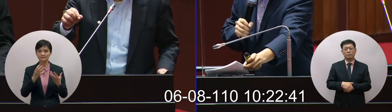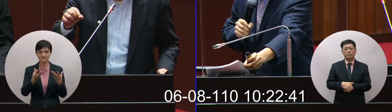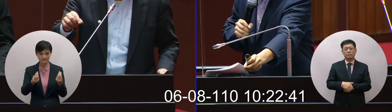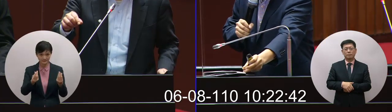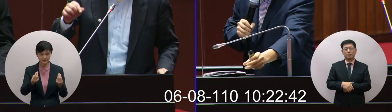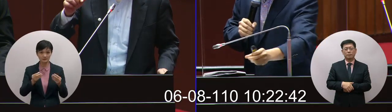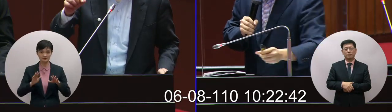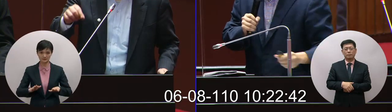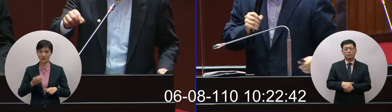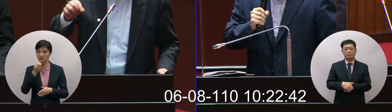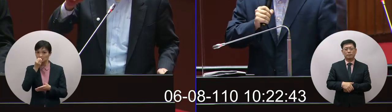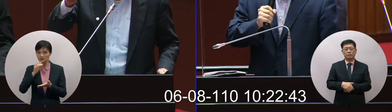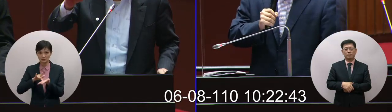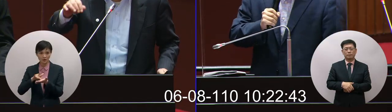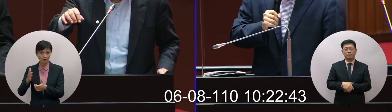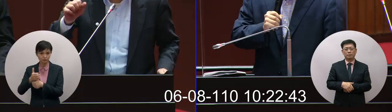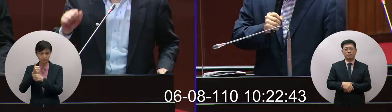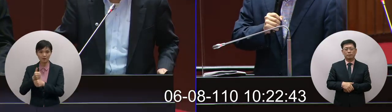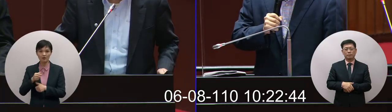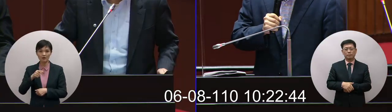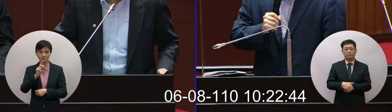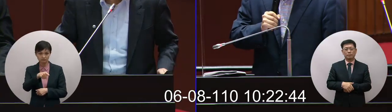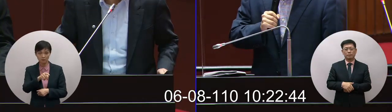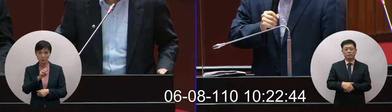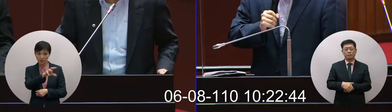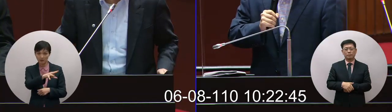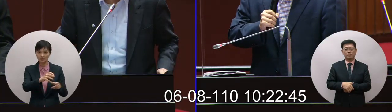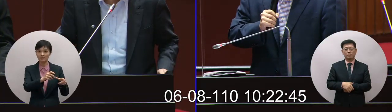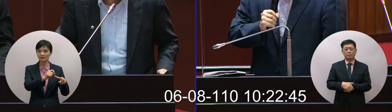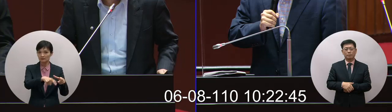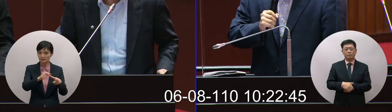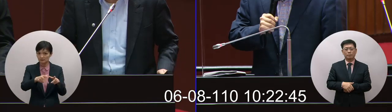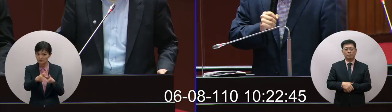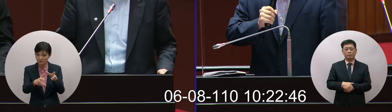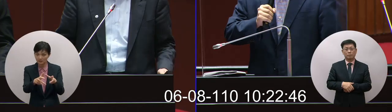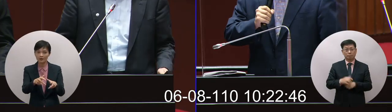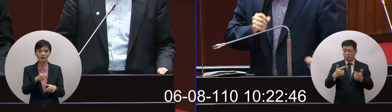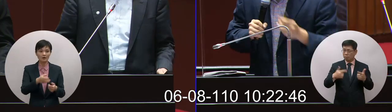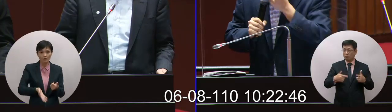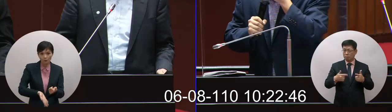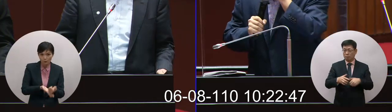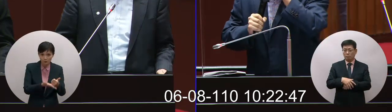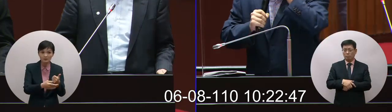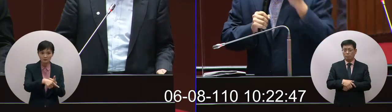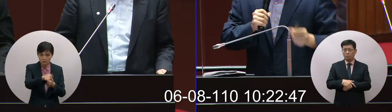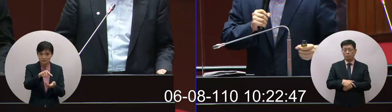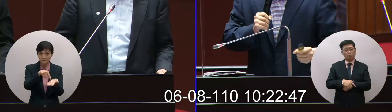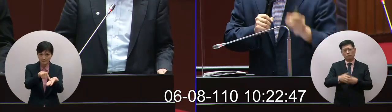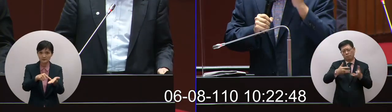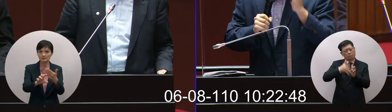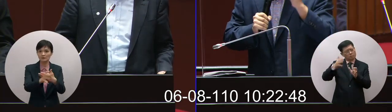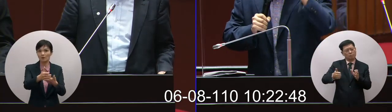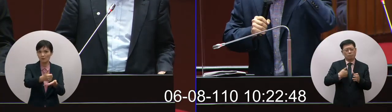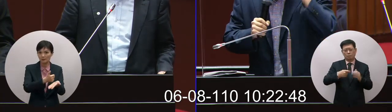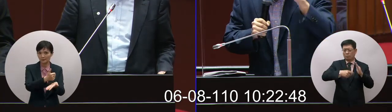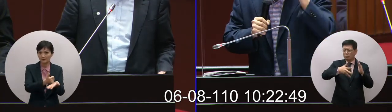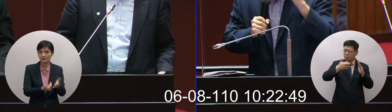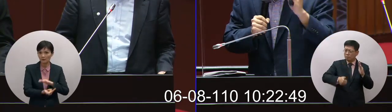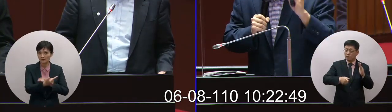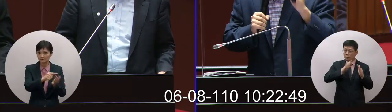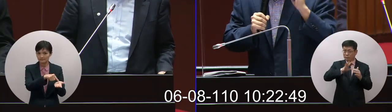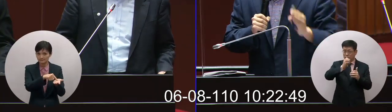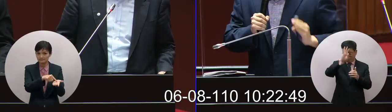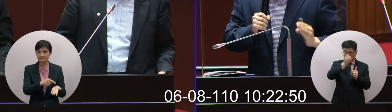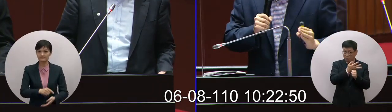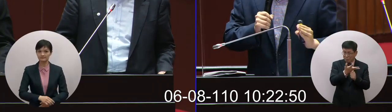请食药署去跟厂商讲说，鼓励他们赶快来进口，赶快来申请。 没有哦，不保定，万万一六传染